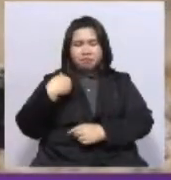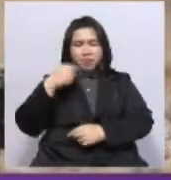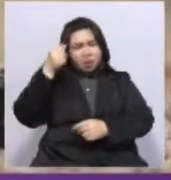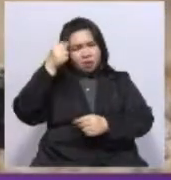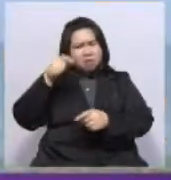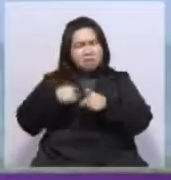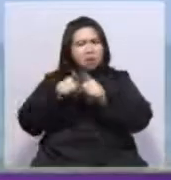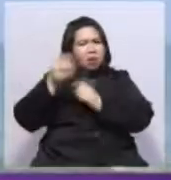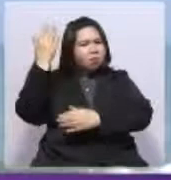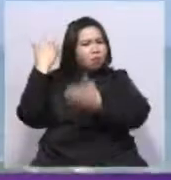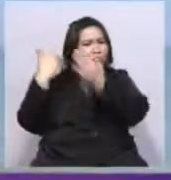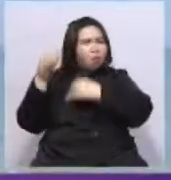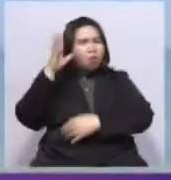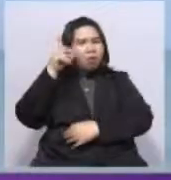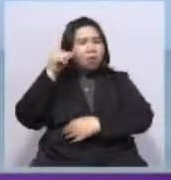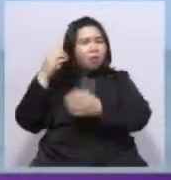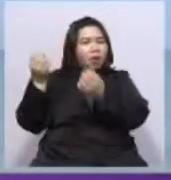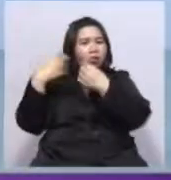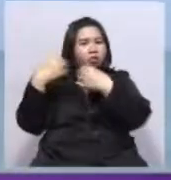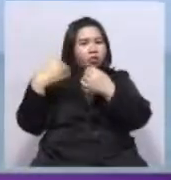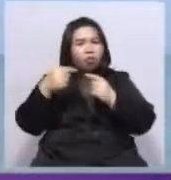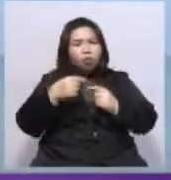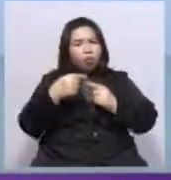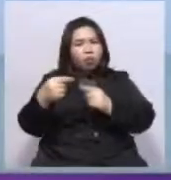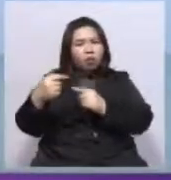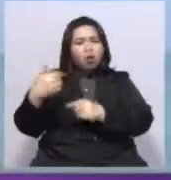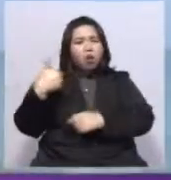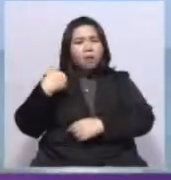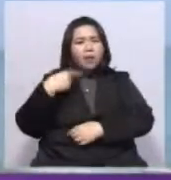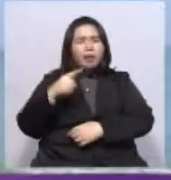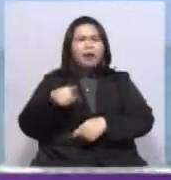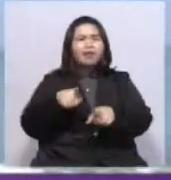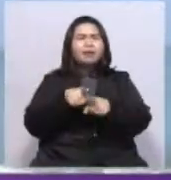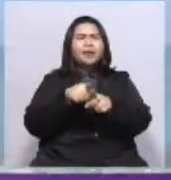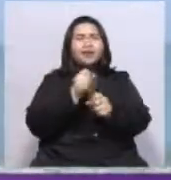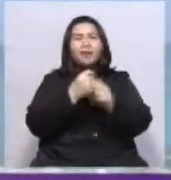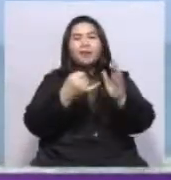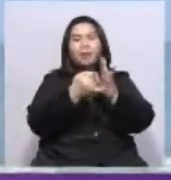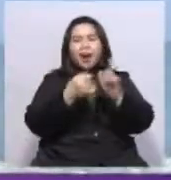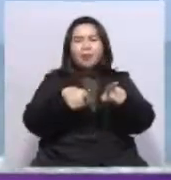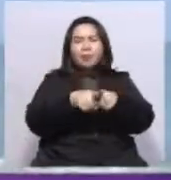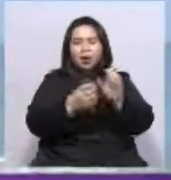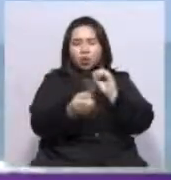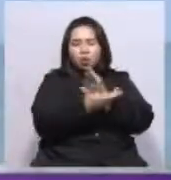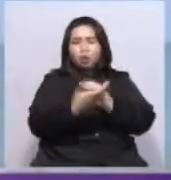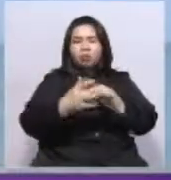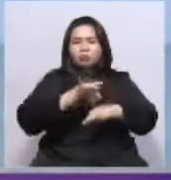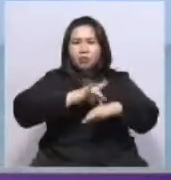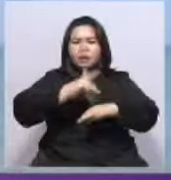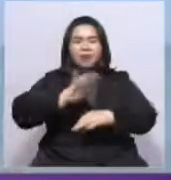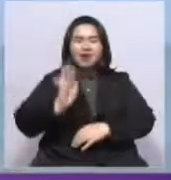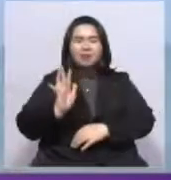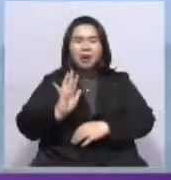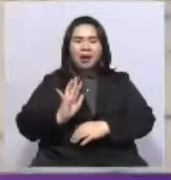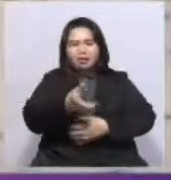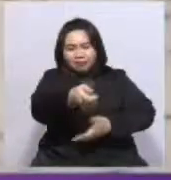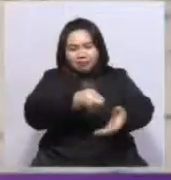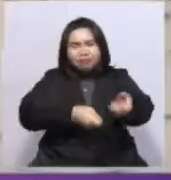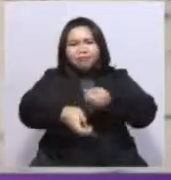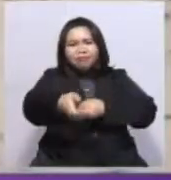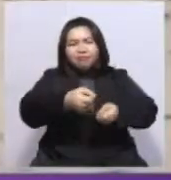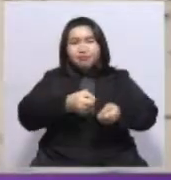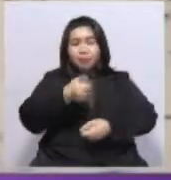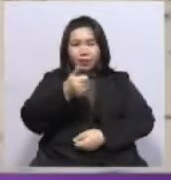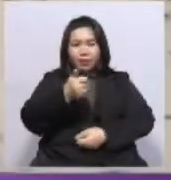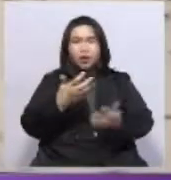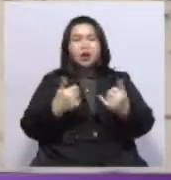งสมและตกทอดจากบรรพบุรุษใช้เครื่องมือประมงที่ง่ายๆไม่ทำลายระบบนิเวศซึ่งวิถีเหล่านี้ยังได้